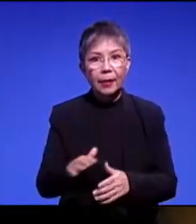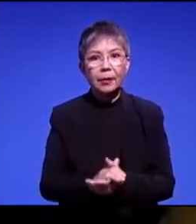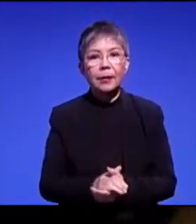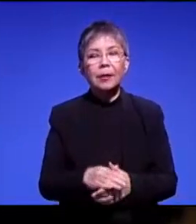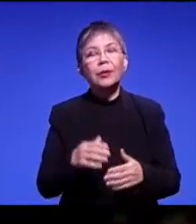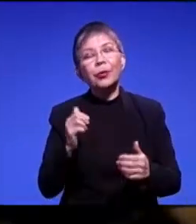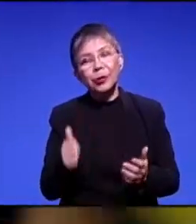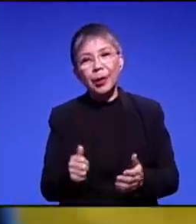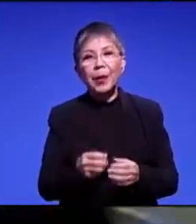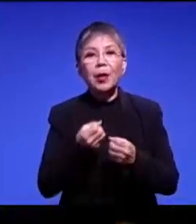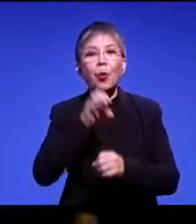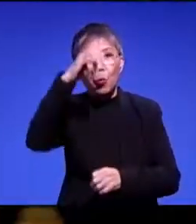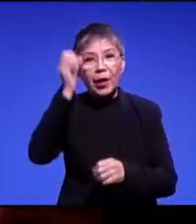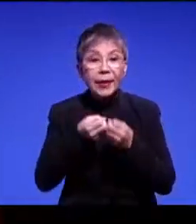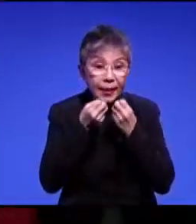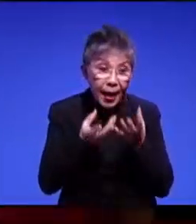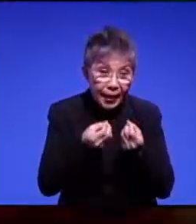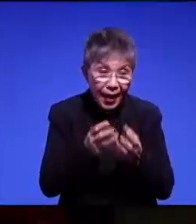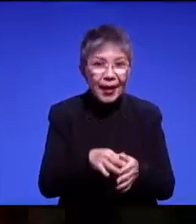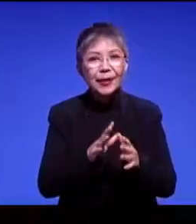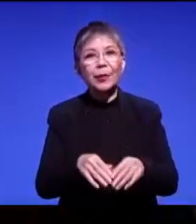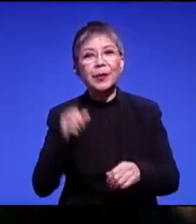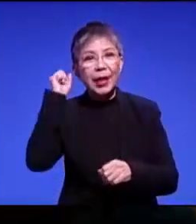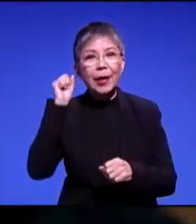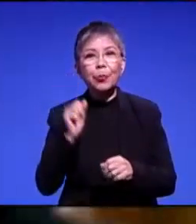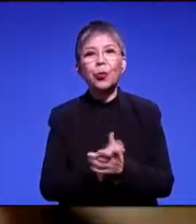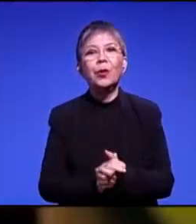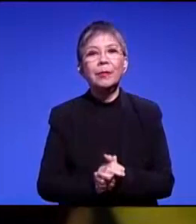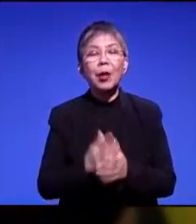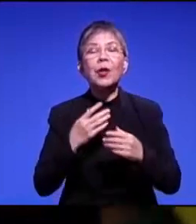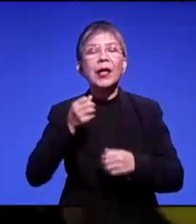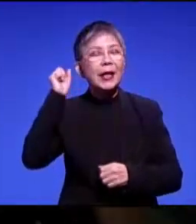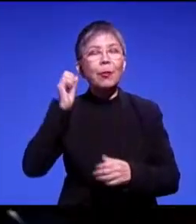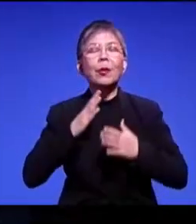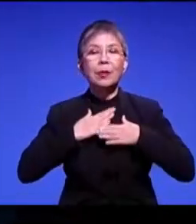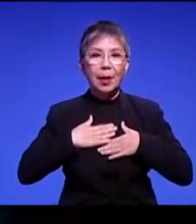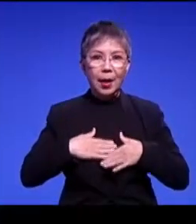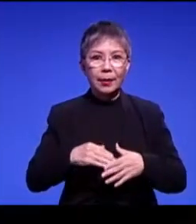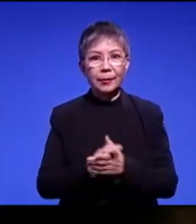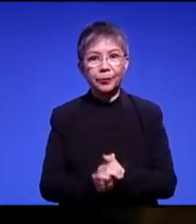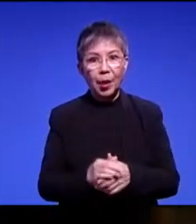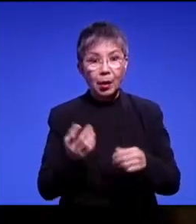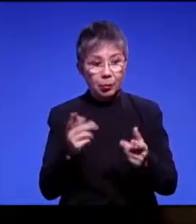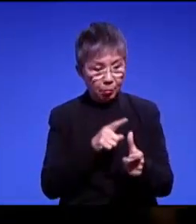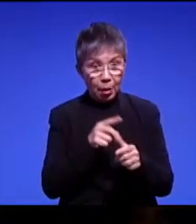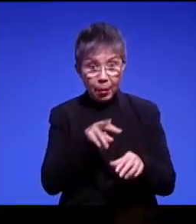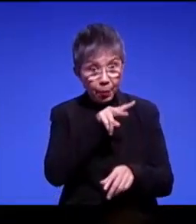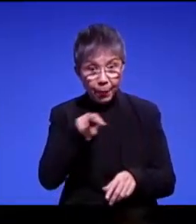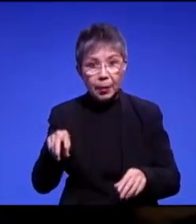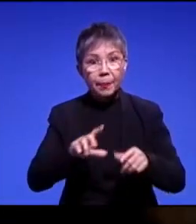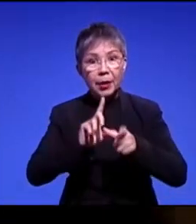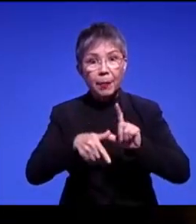bisa diredam setelah anggota polisi menenangkan sang ibu. Reinhard Soplantila melaporkan, selain menggelar razia di sejumlah warung